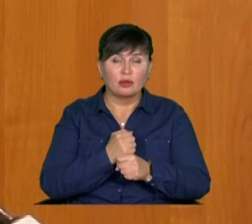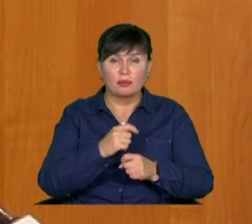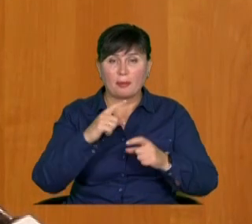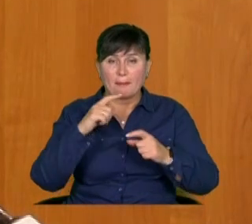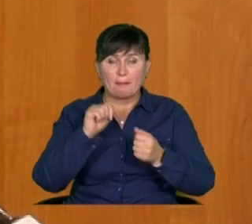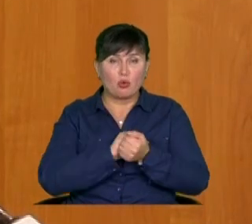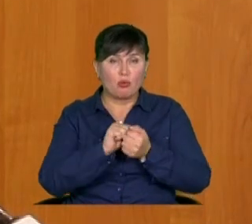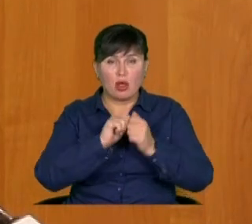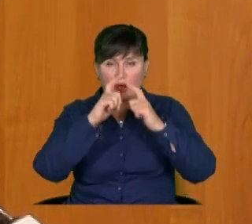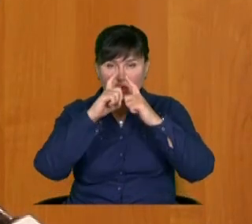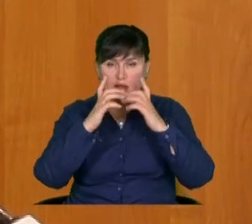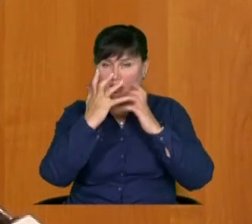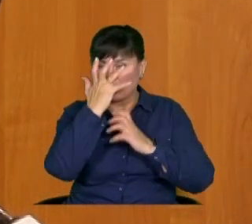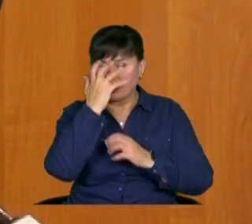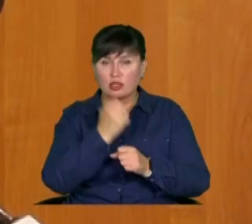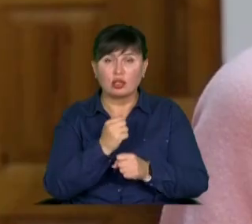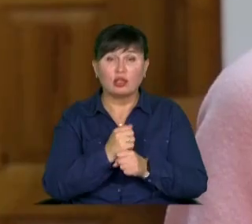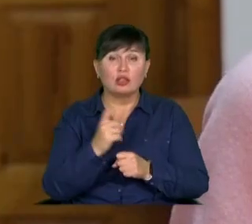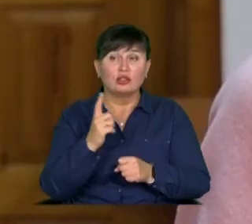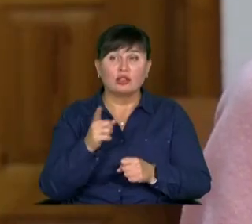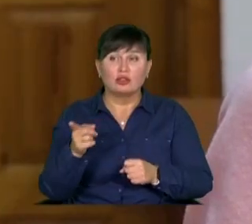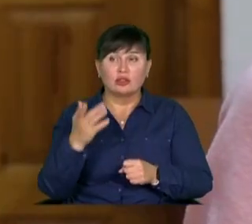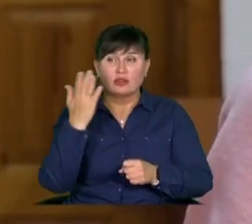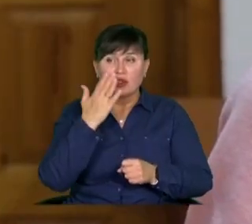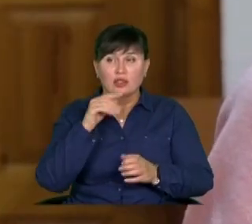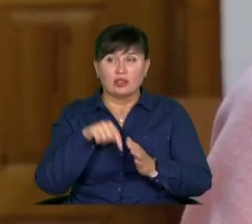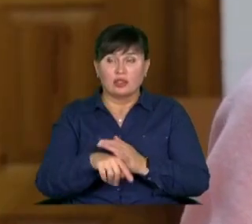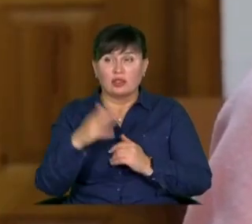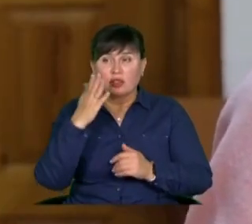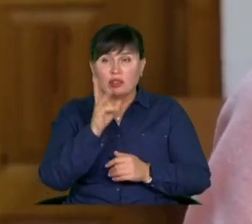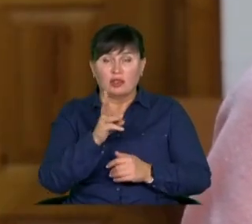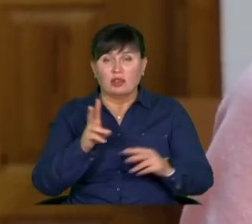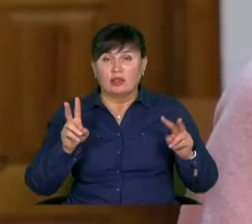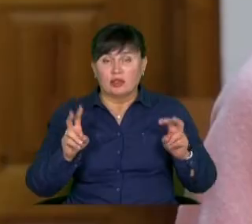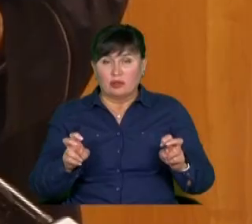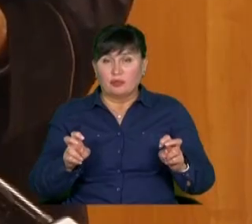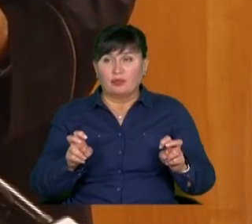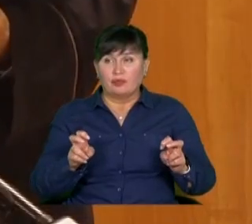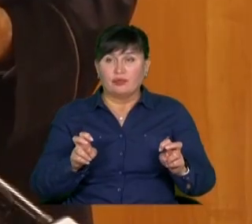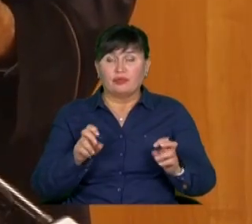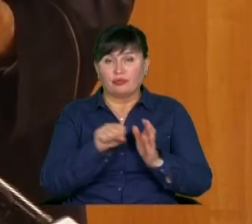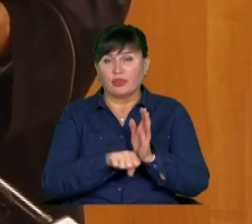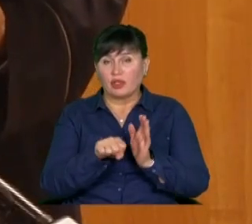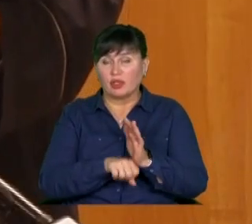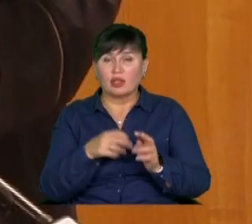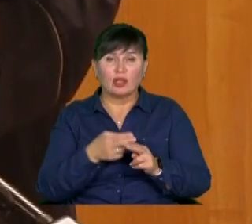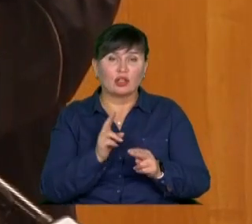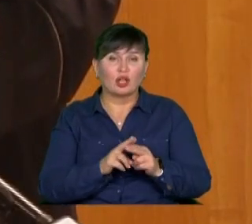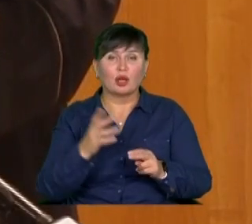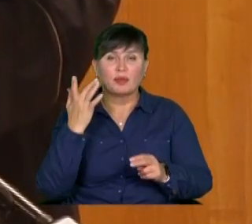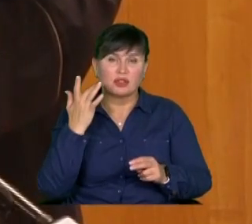бумаги, похожую на ту, что использовал главный герой кинофильма над названием «Хэллоуин убивает», которую он